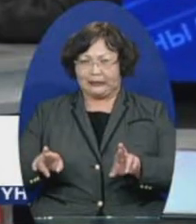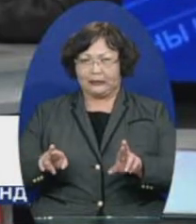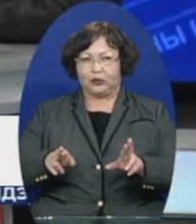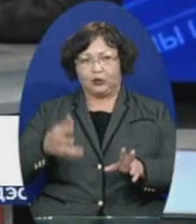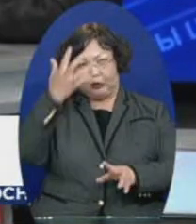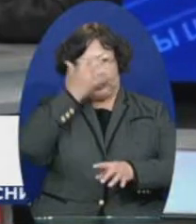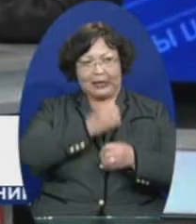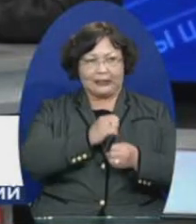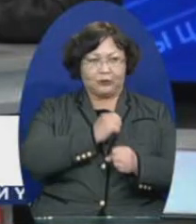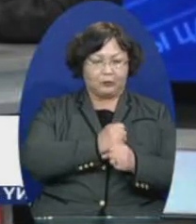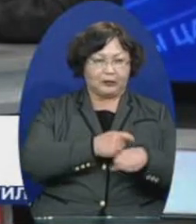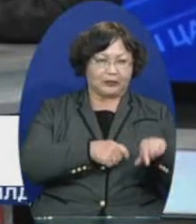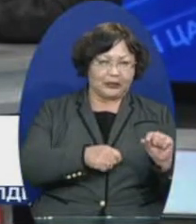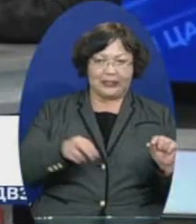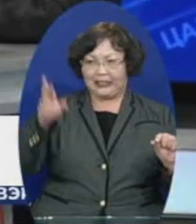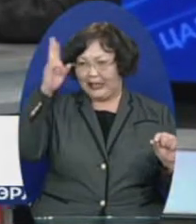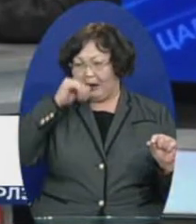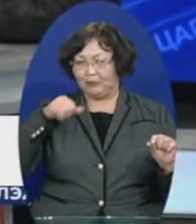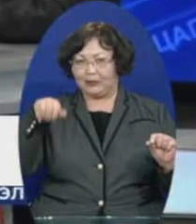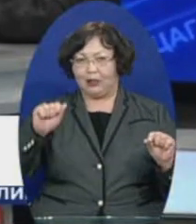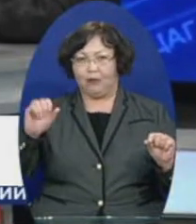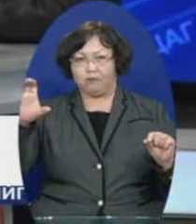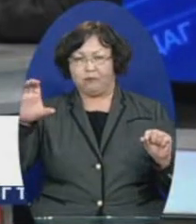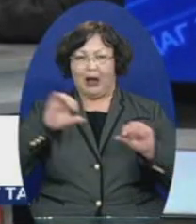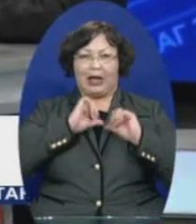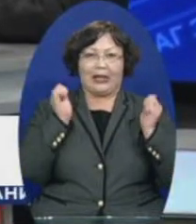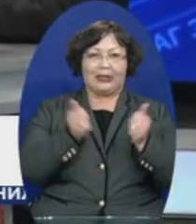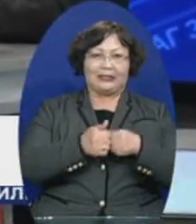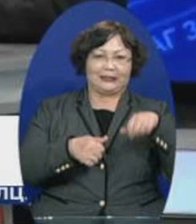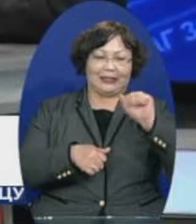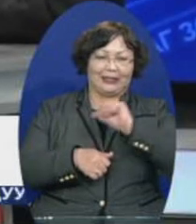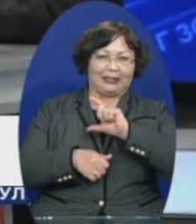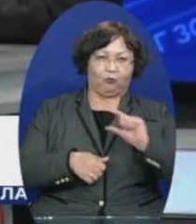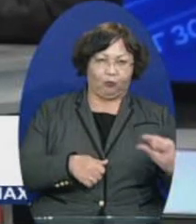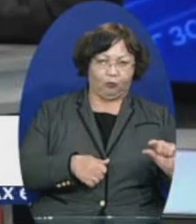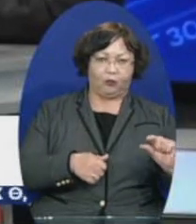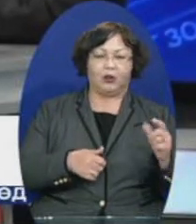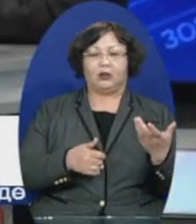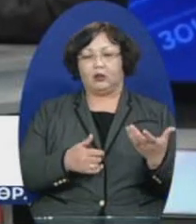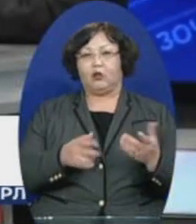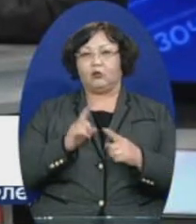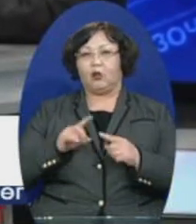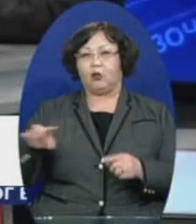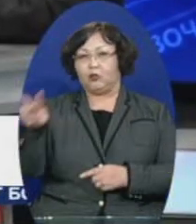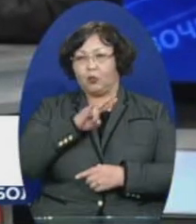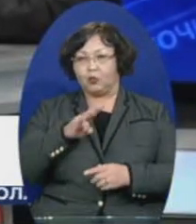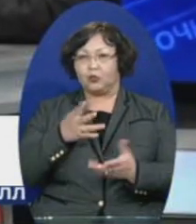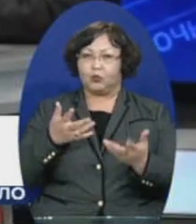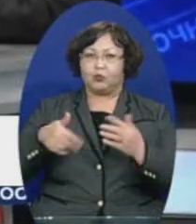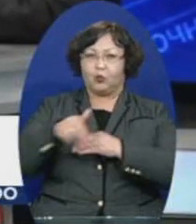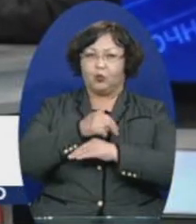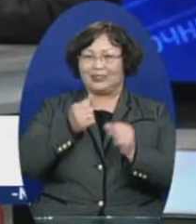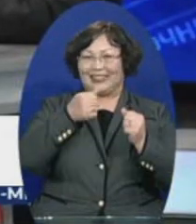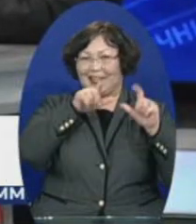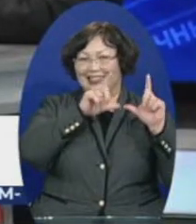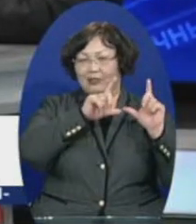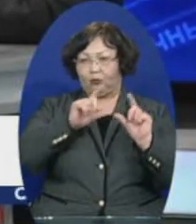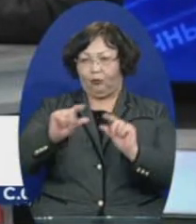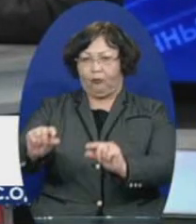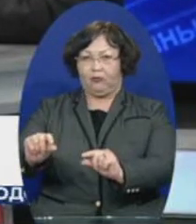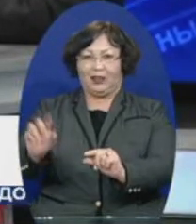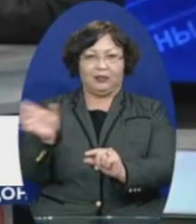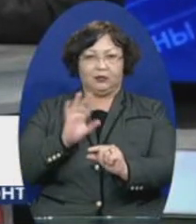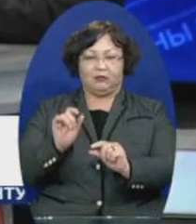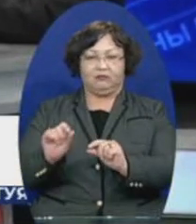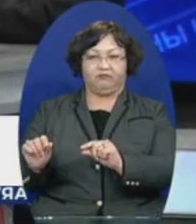газрынх нь арай өндөр, агентлагуудынх нь арай бага, орон нутгийнх нь эсвэл одоо дүүргийнх нь байдаг юм уу? Бүр бага хэмжээтэй байгаад байгаа. Энэ бид нар